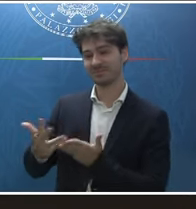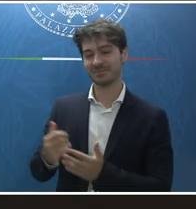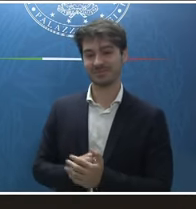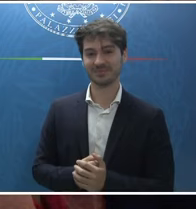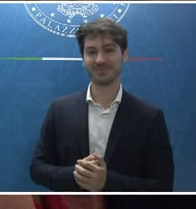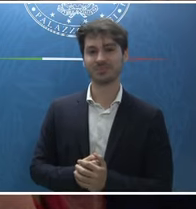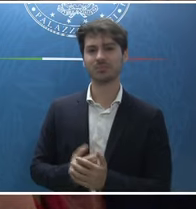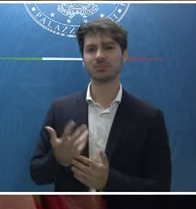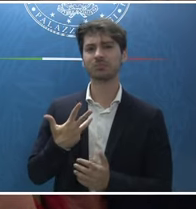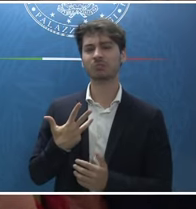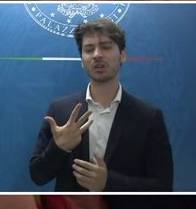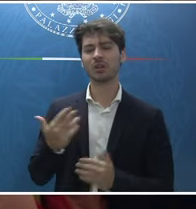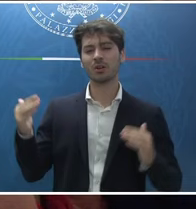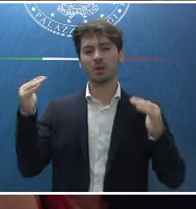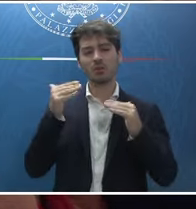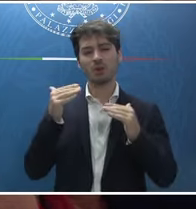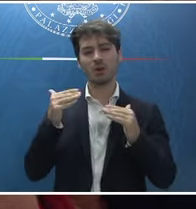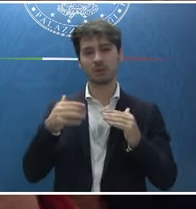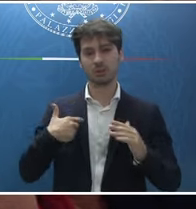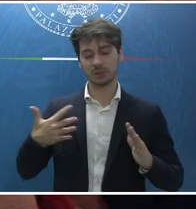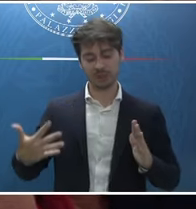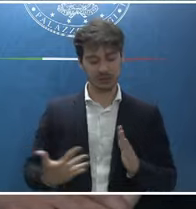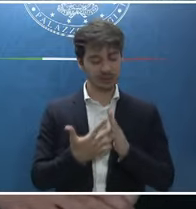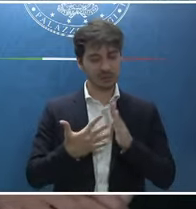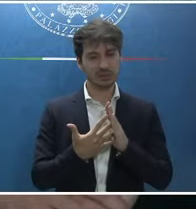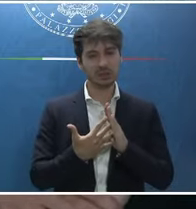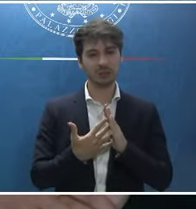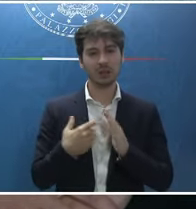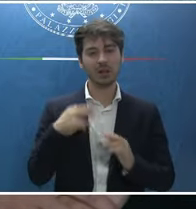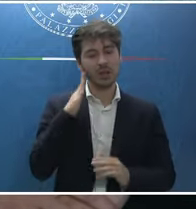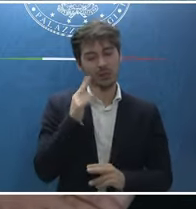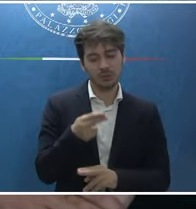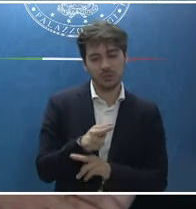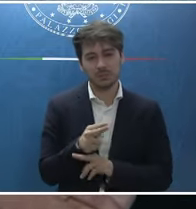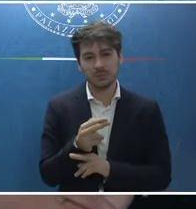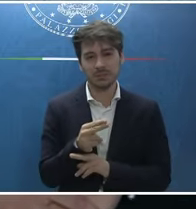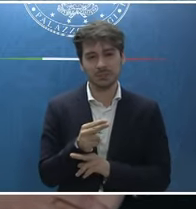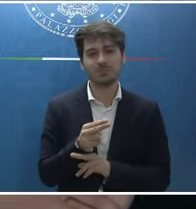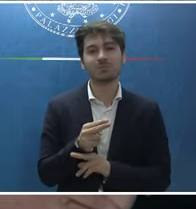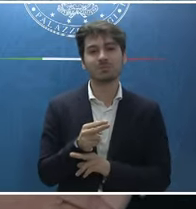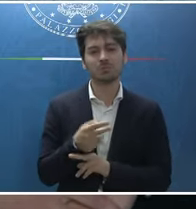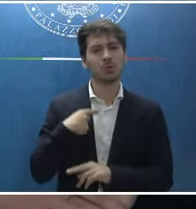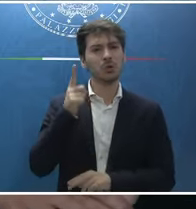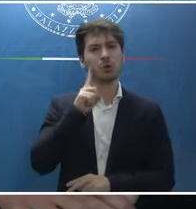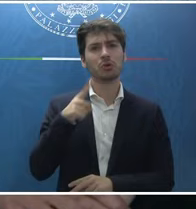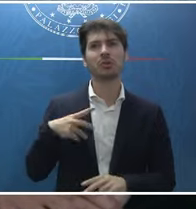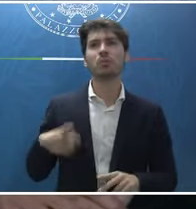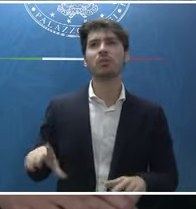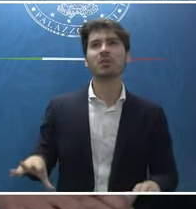C'erano notti difficili per me. Mi facevo piccola nel mio letto. Non so perché io abbia